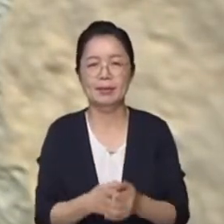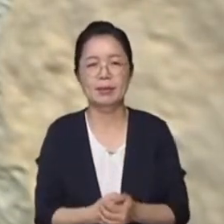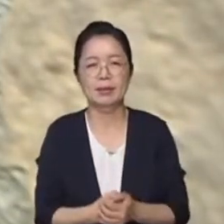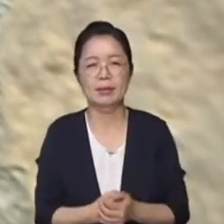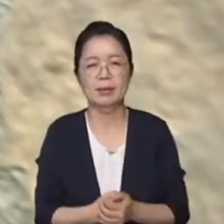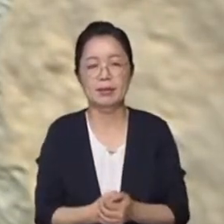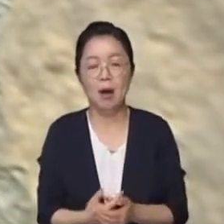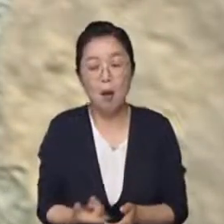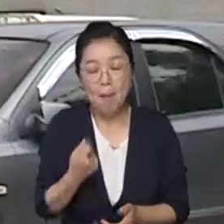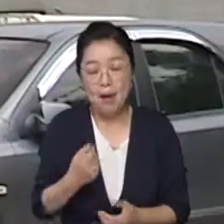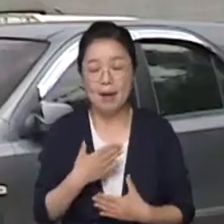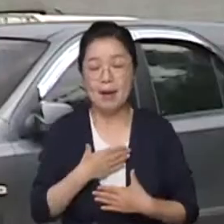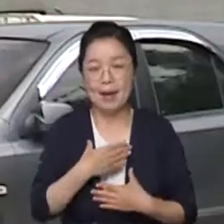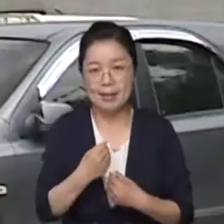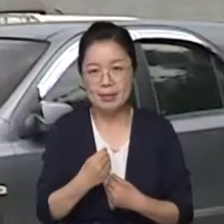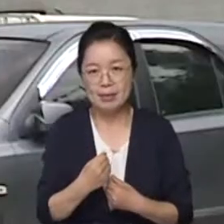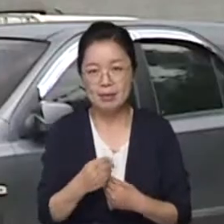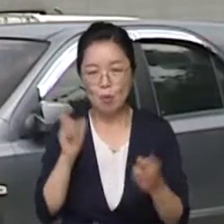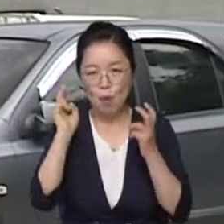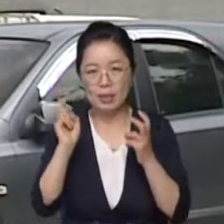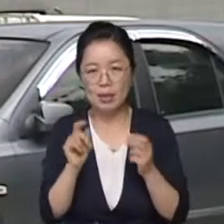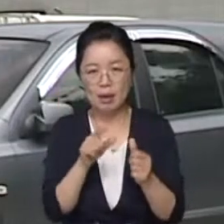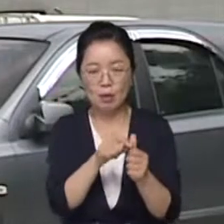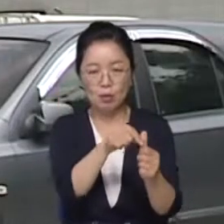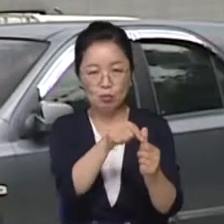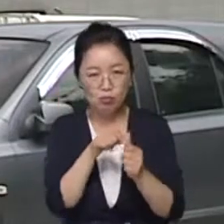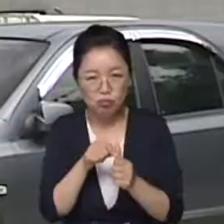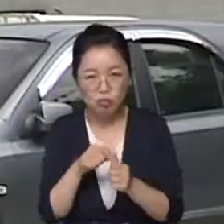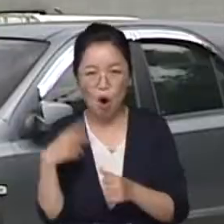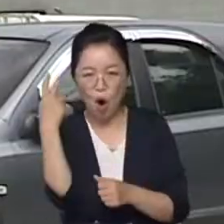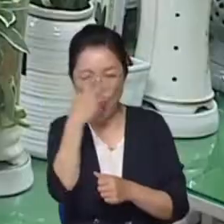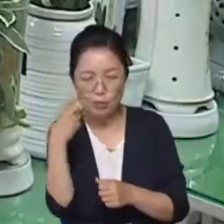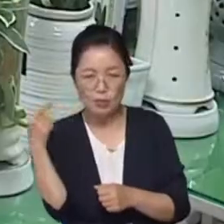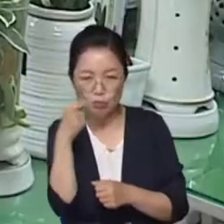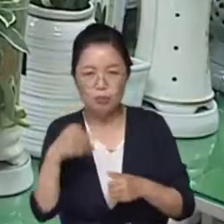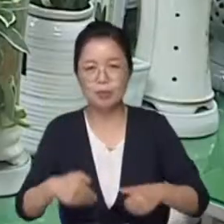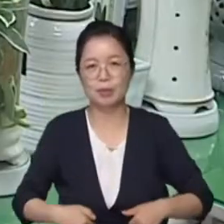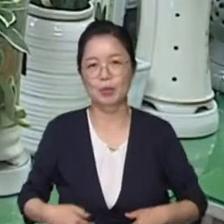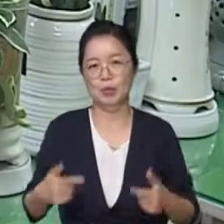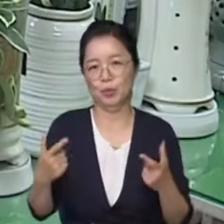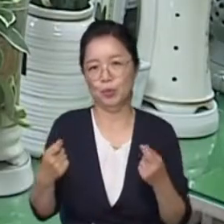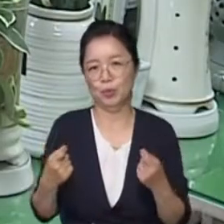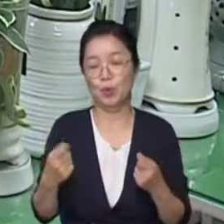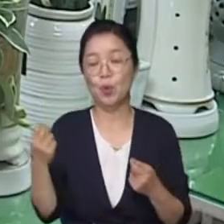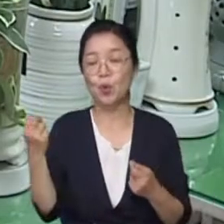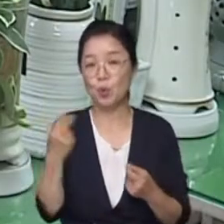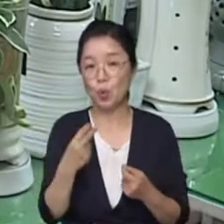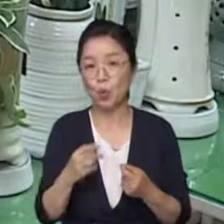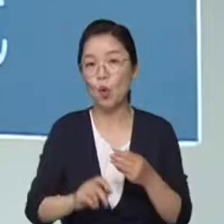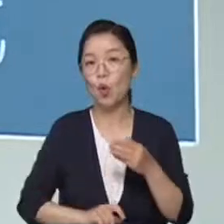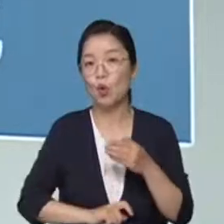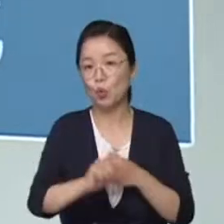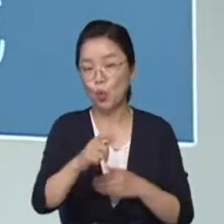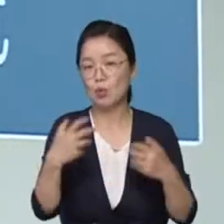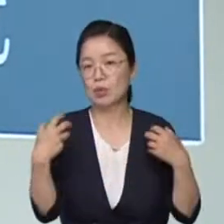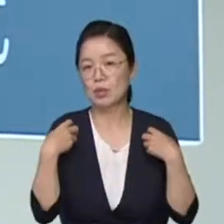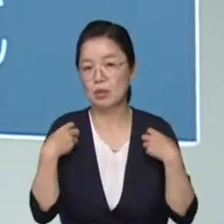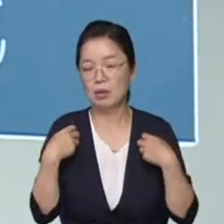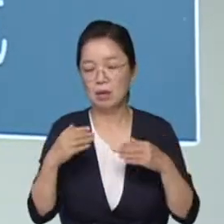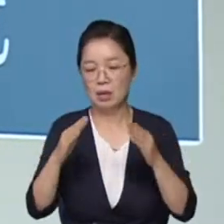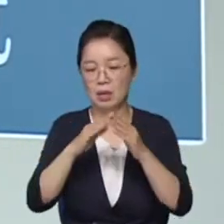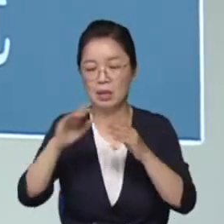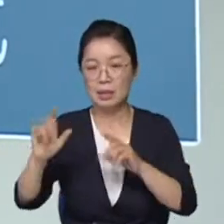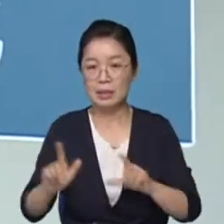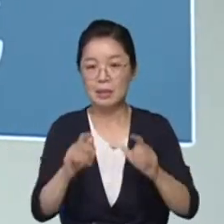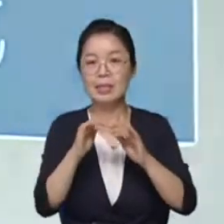내 안전진단 업체를 선정해 향후 위험을 예방하겠다는 입장입니다. 또 동구청은 주민 피해 보상에 대해